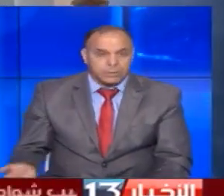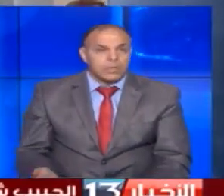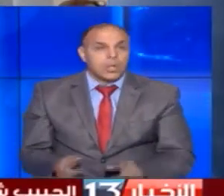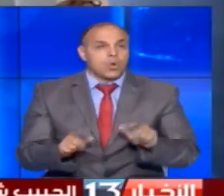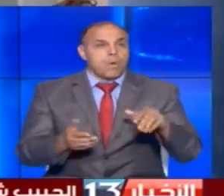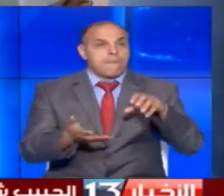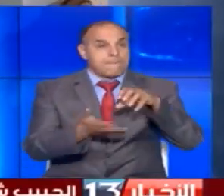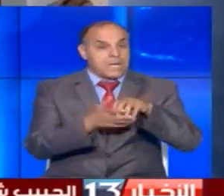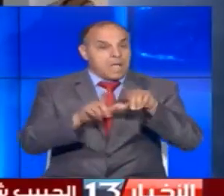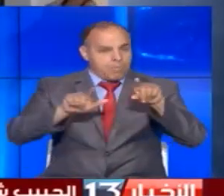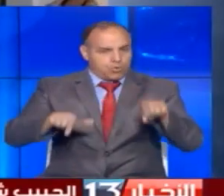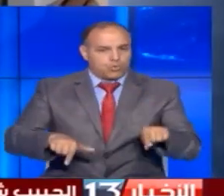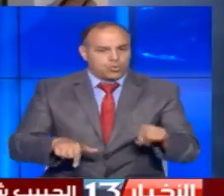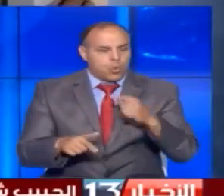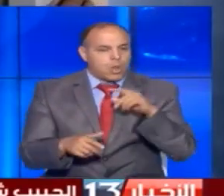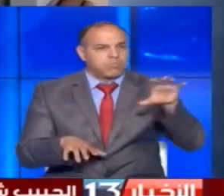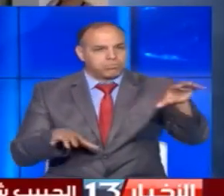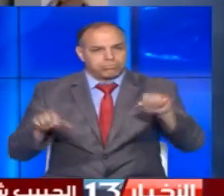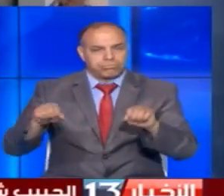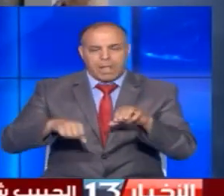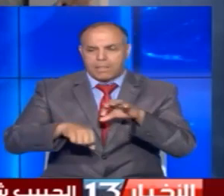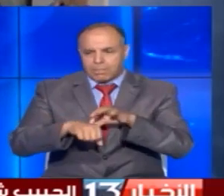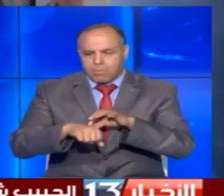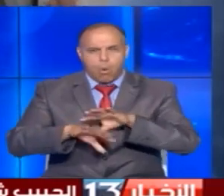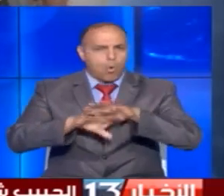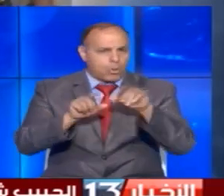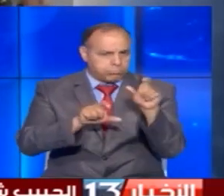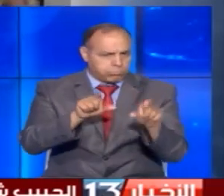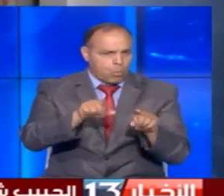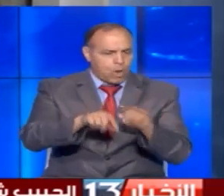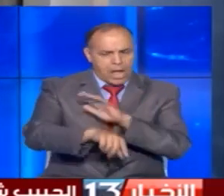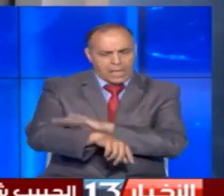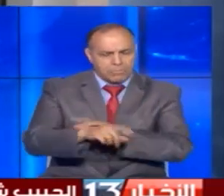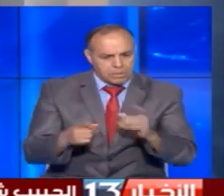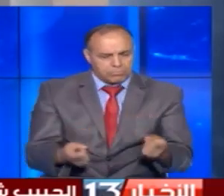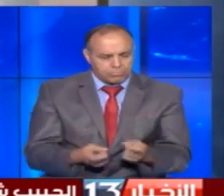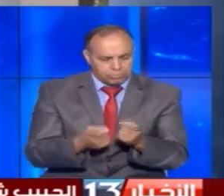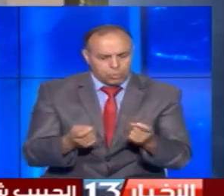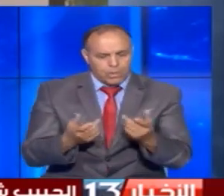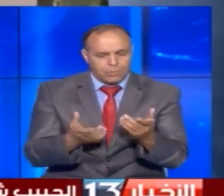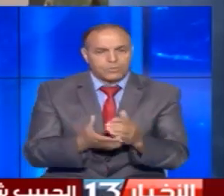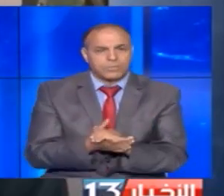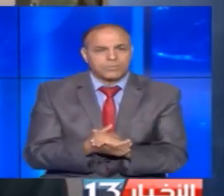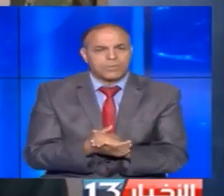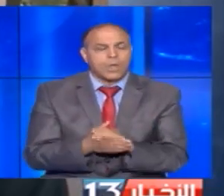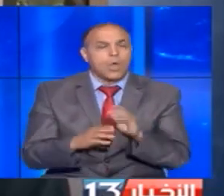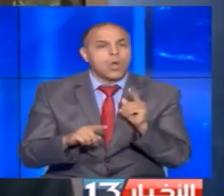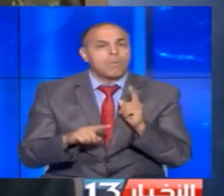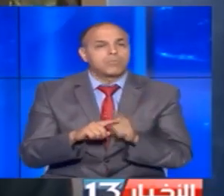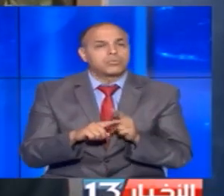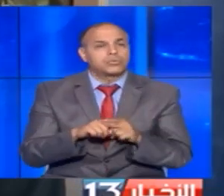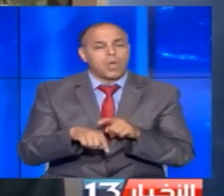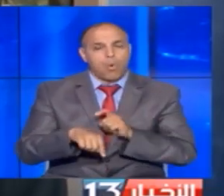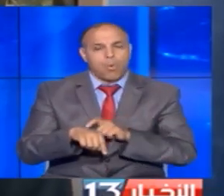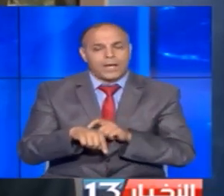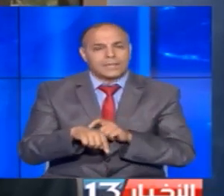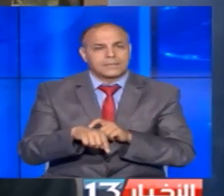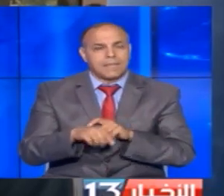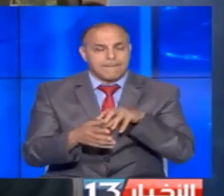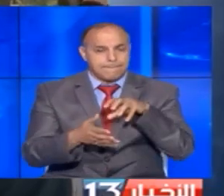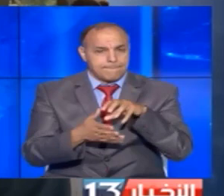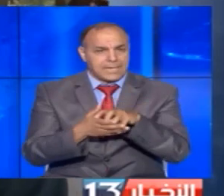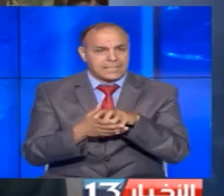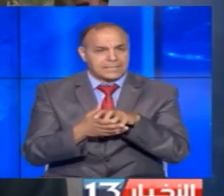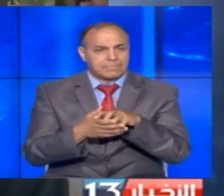موجود تم انتداب الاطباء والعنصر البشري موجود وال دربوا ايضا في نفس الوقت يعني مركز م